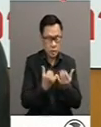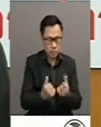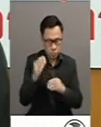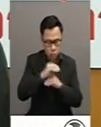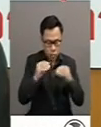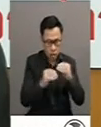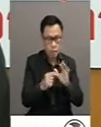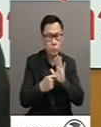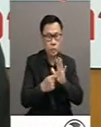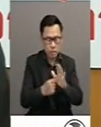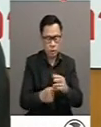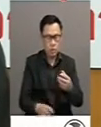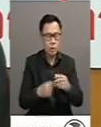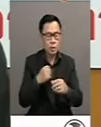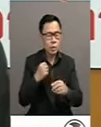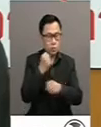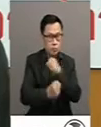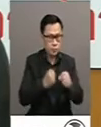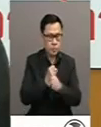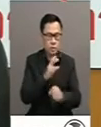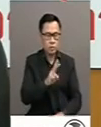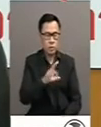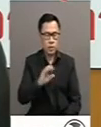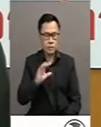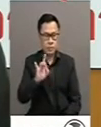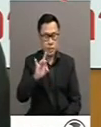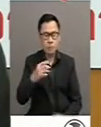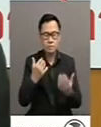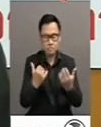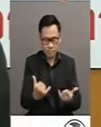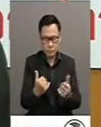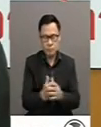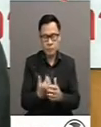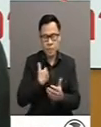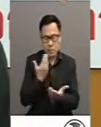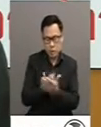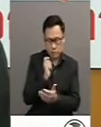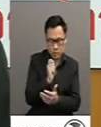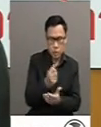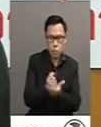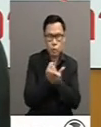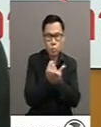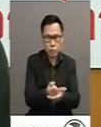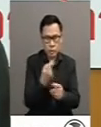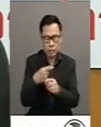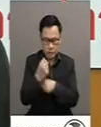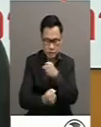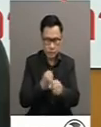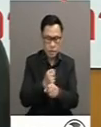ครงการประเภทที่2ของปี2558นะครับซึ่งจะมีการจ่ายเงินช่วยตรงนี้นะฮะภาย